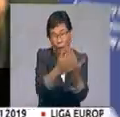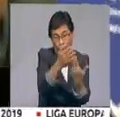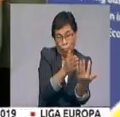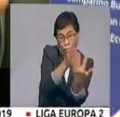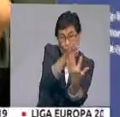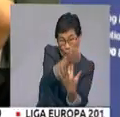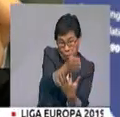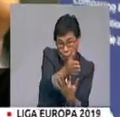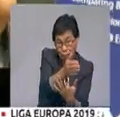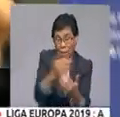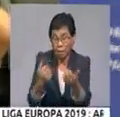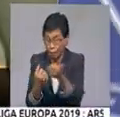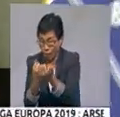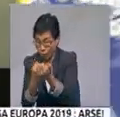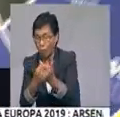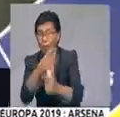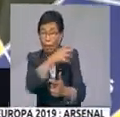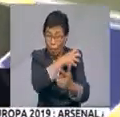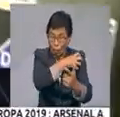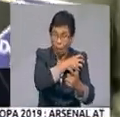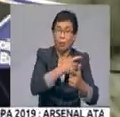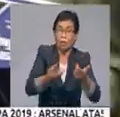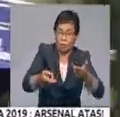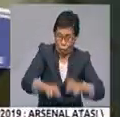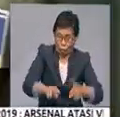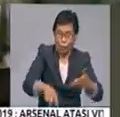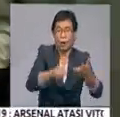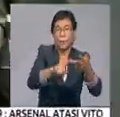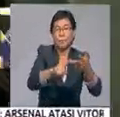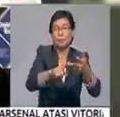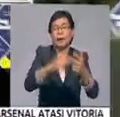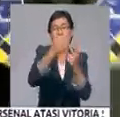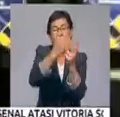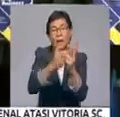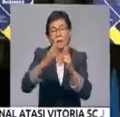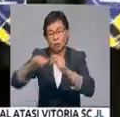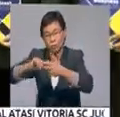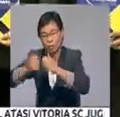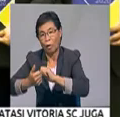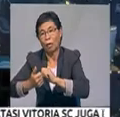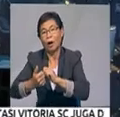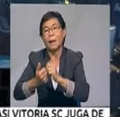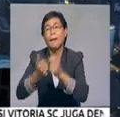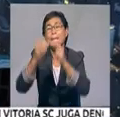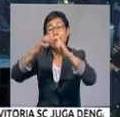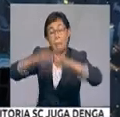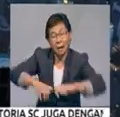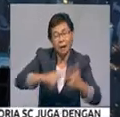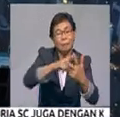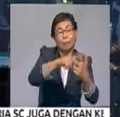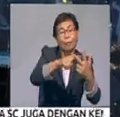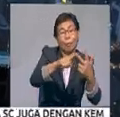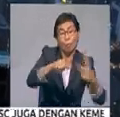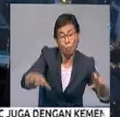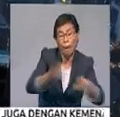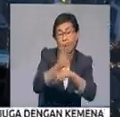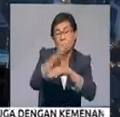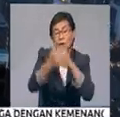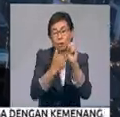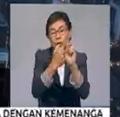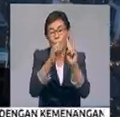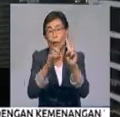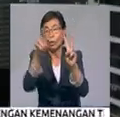akses kepada pembiayaan, penguatkuasaan kontrak dan langkah penyelesaian insolvensi. Laporan menjalankan perniagaan